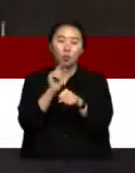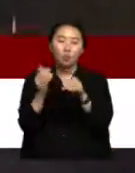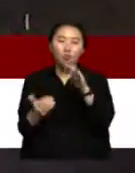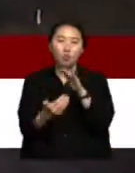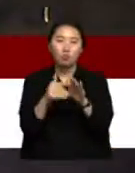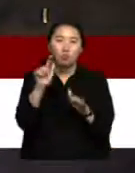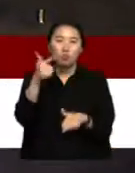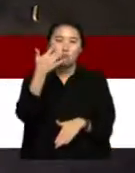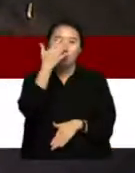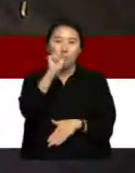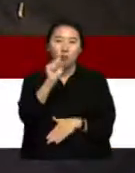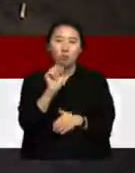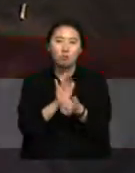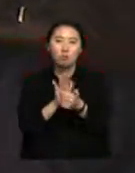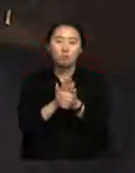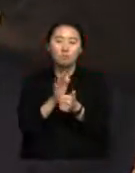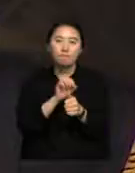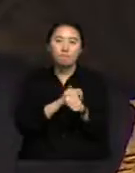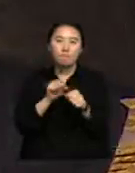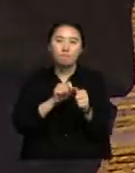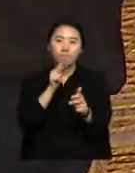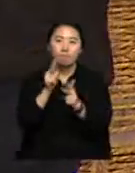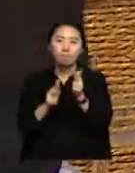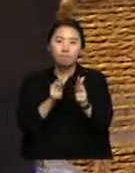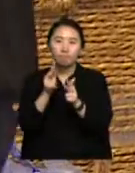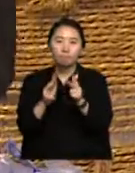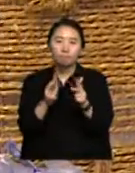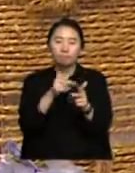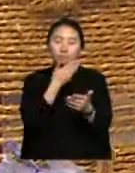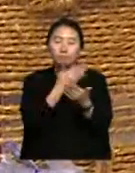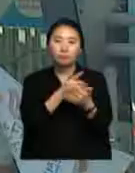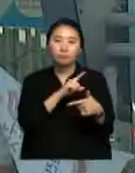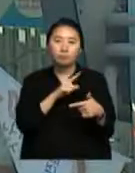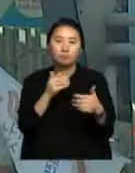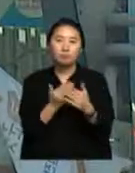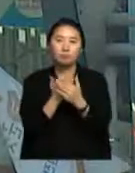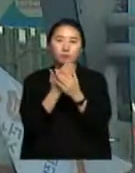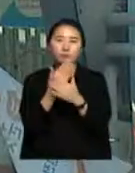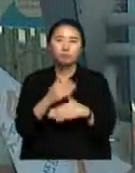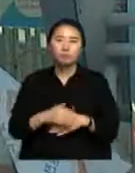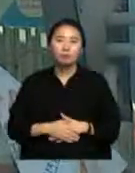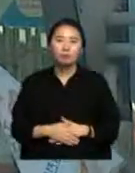6억 원을 지원받아 특화상품 발굴과 고유 브랜드 개발 등에 나설 계획입니다.